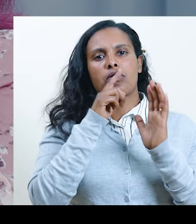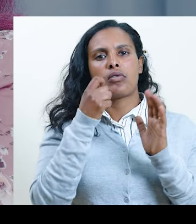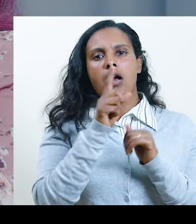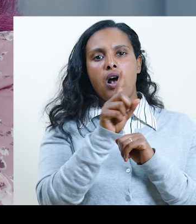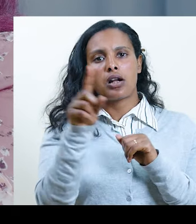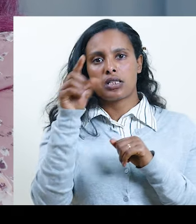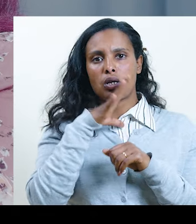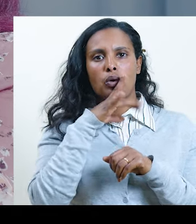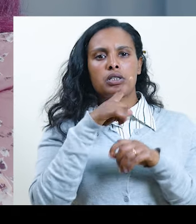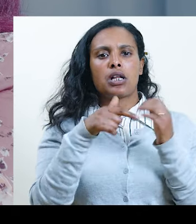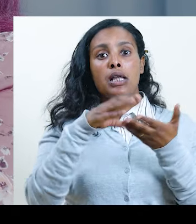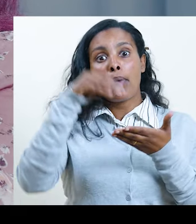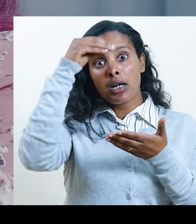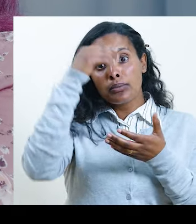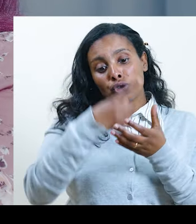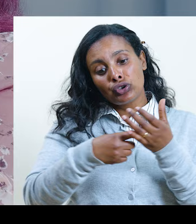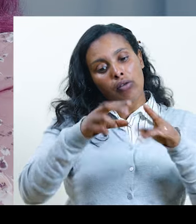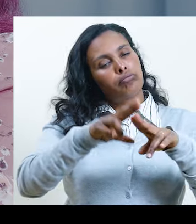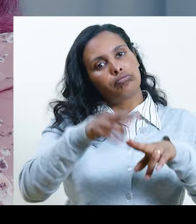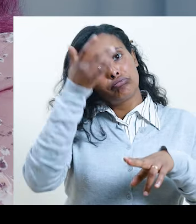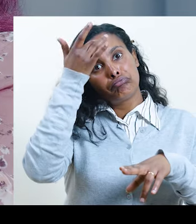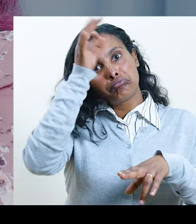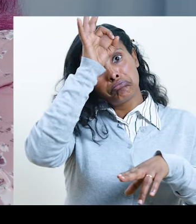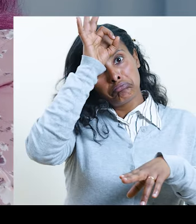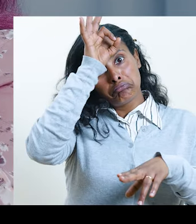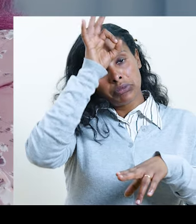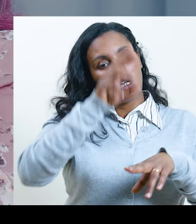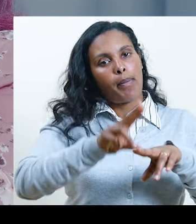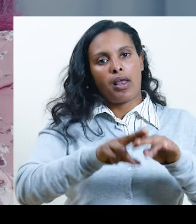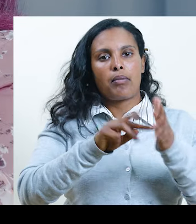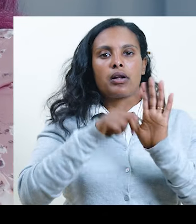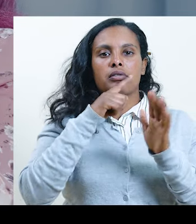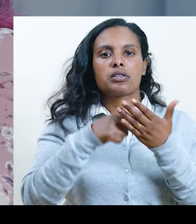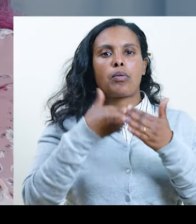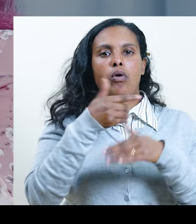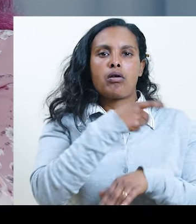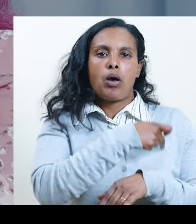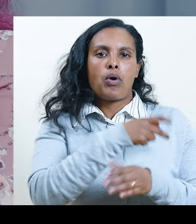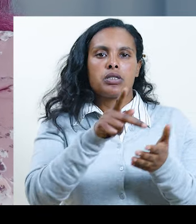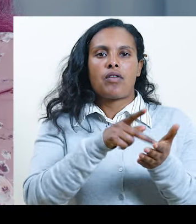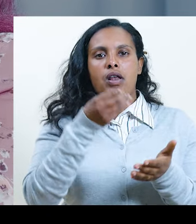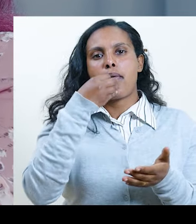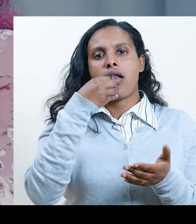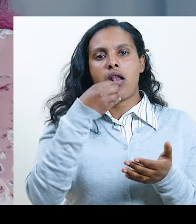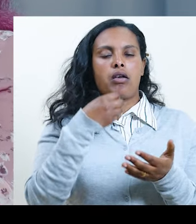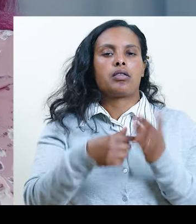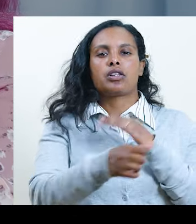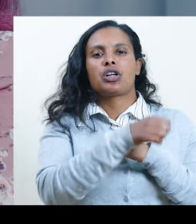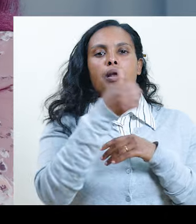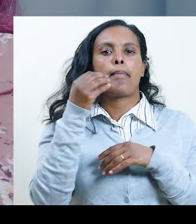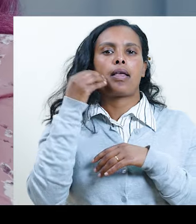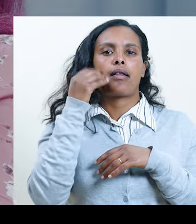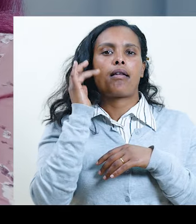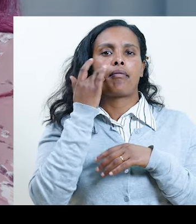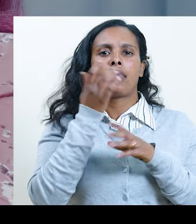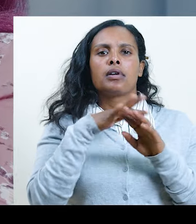እና አንዳንድ ሰው ስለተማረ ብቻ ነው የሚቀመጠው ከዛ በኋላ ደሞዝ ይከፈለዋል የተሻለ